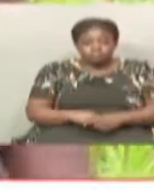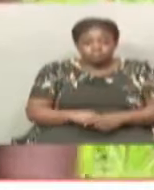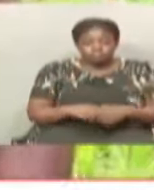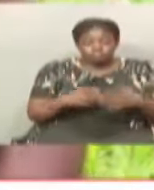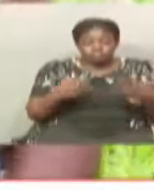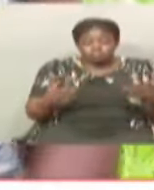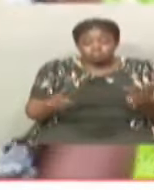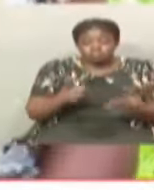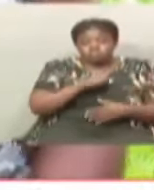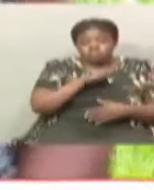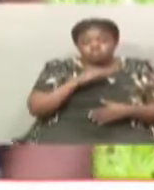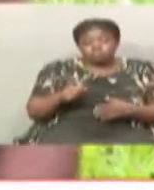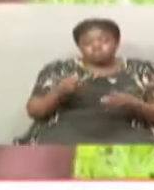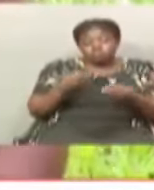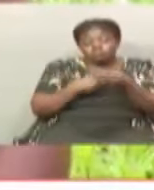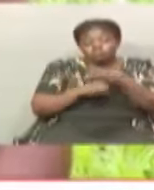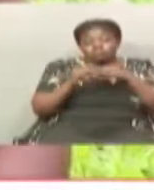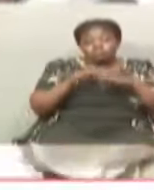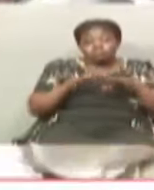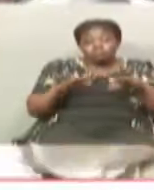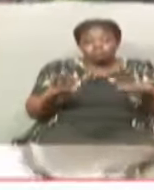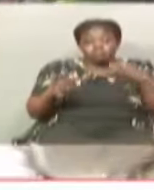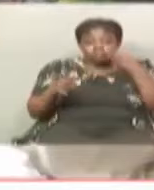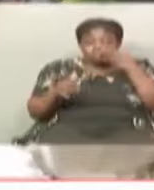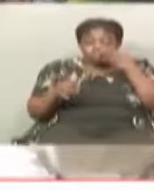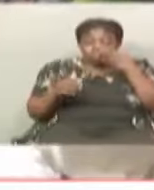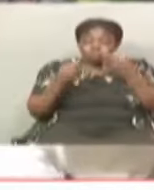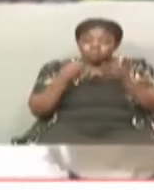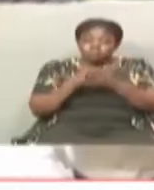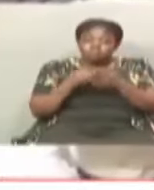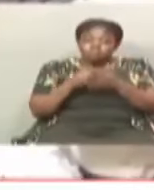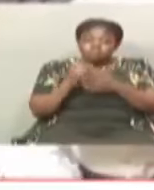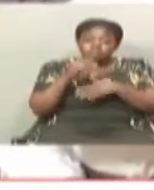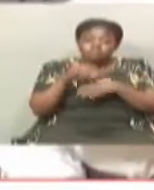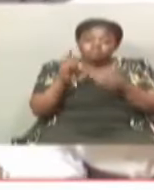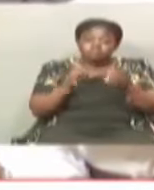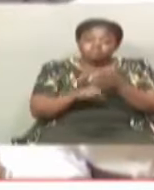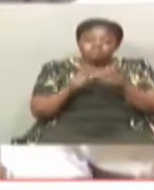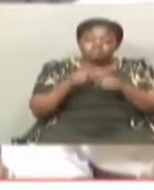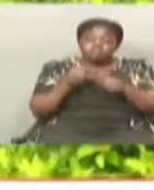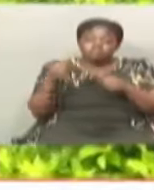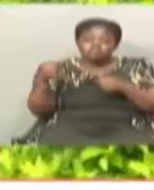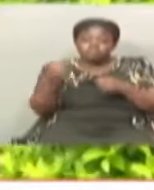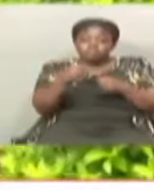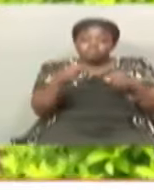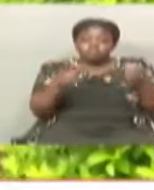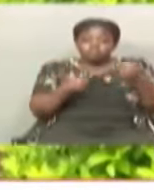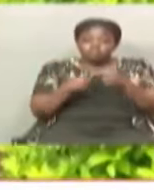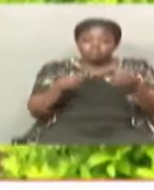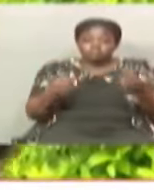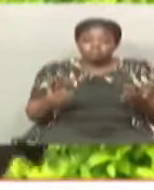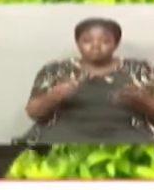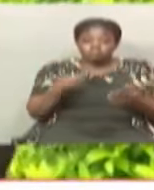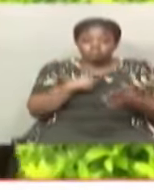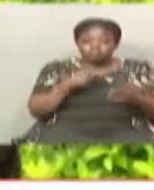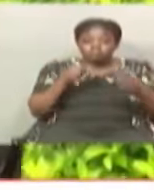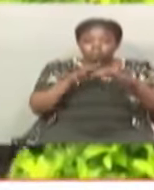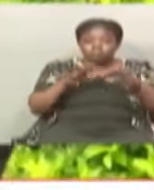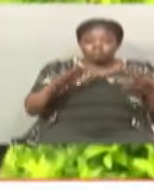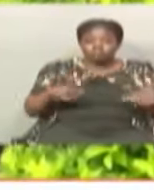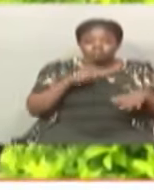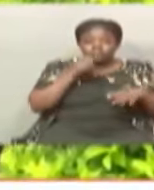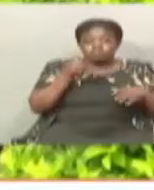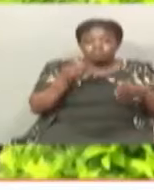Kwewozaako yeegaanye eby'okutunda ettaka ly'ebijja nti ssente ze azijje mu kuzannya bikonde. Nezimba ekibanja taata yaleka